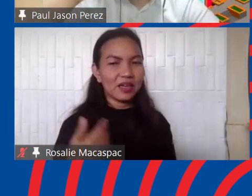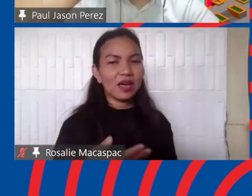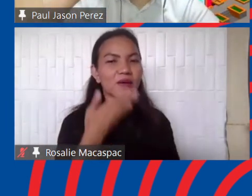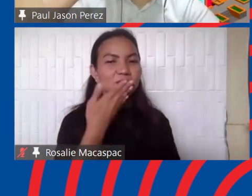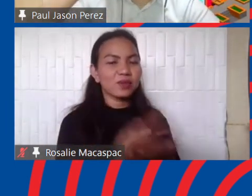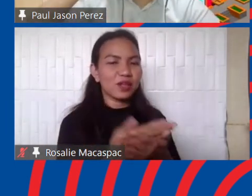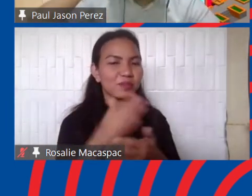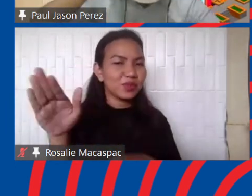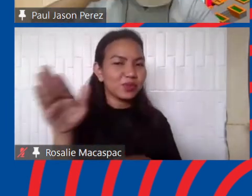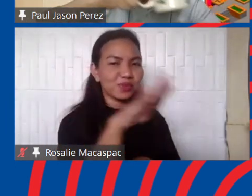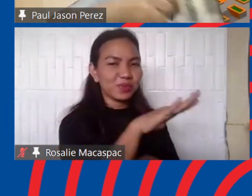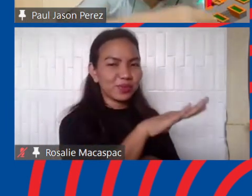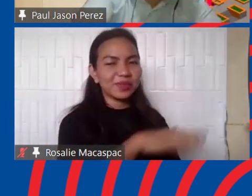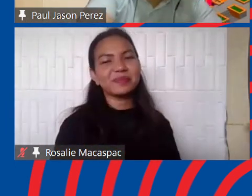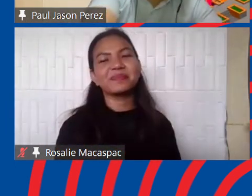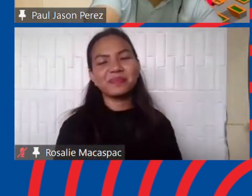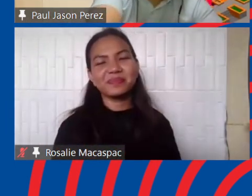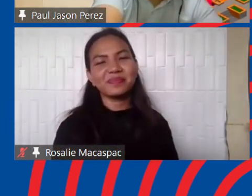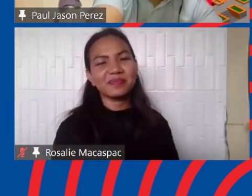afternoon.